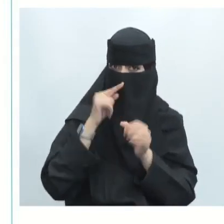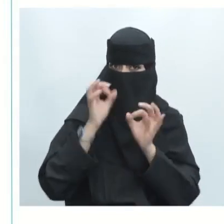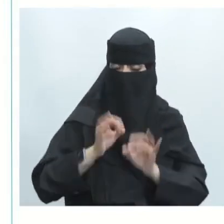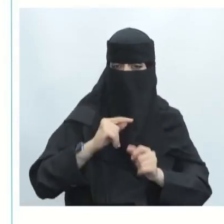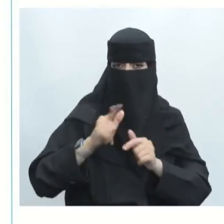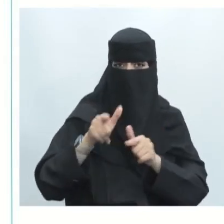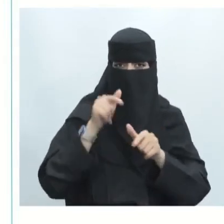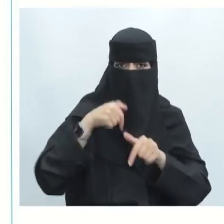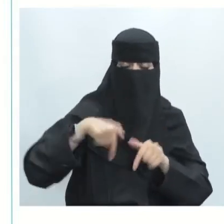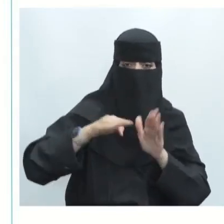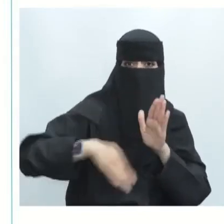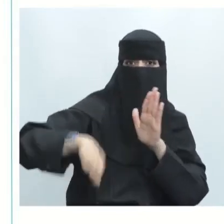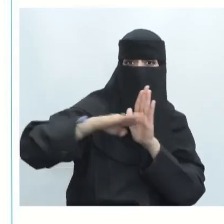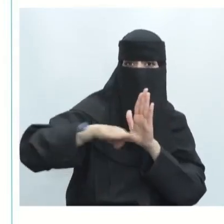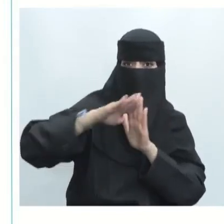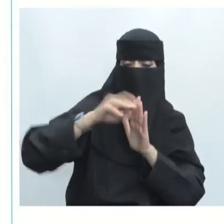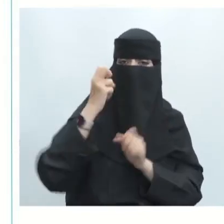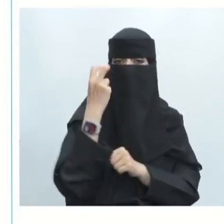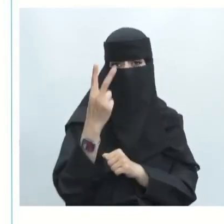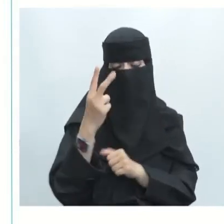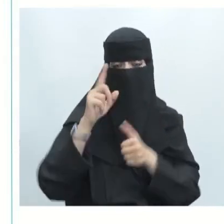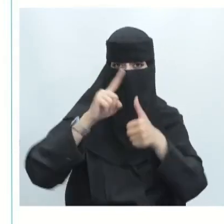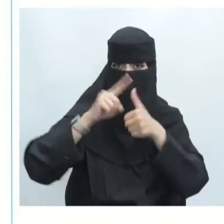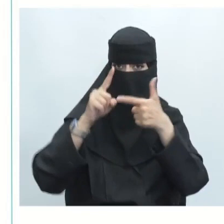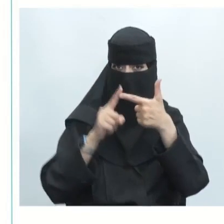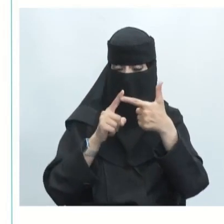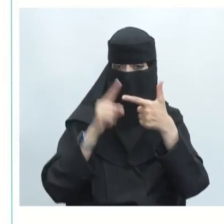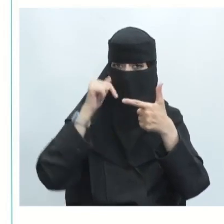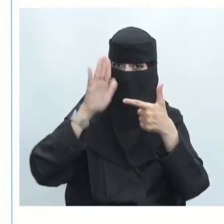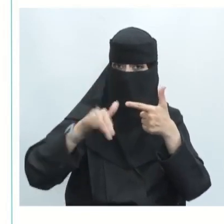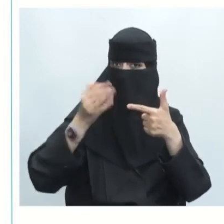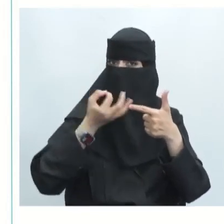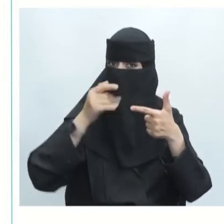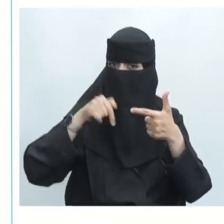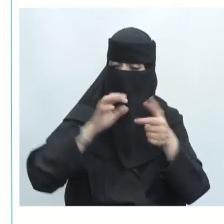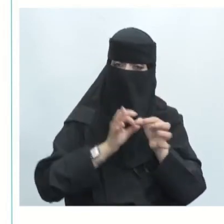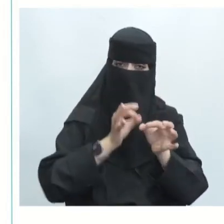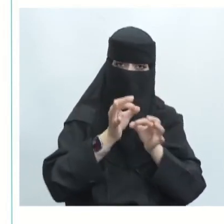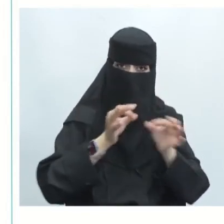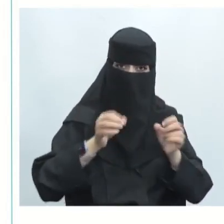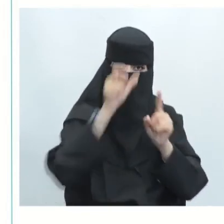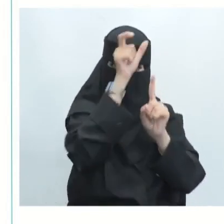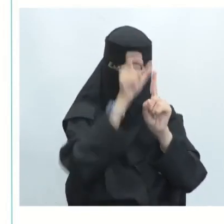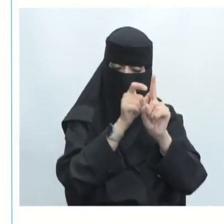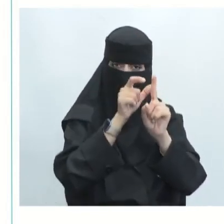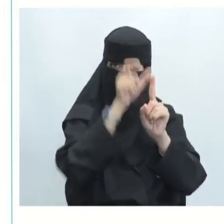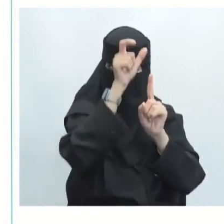لدينا مستويين سنتناولها في هذا المقرر يخطط المديرون على مستوين